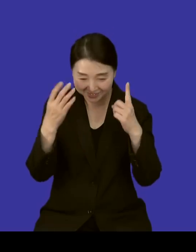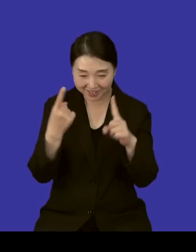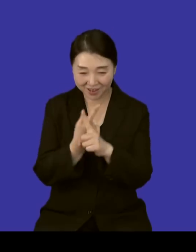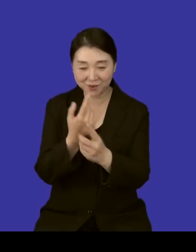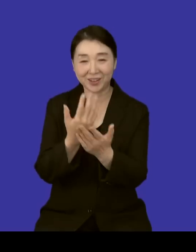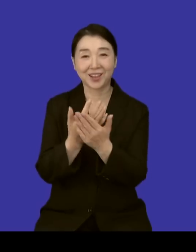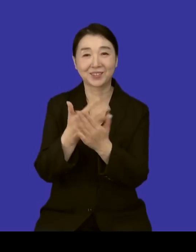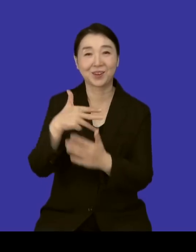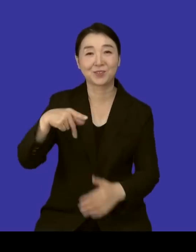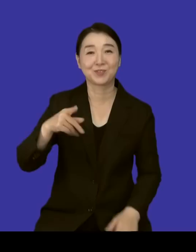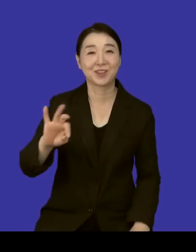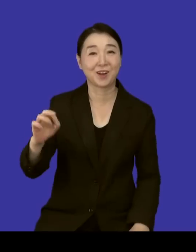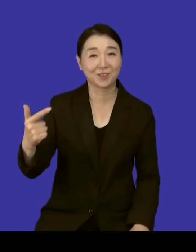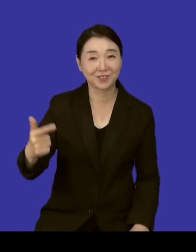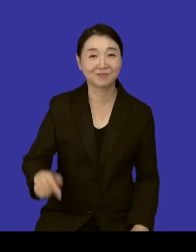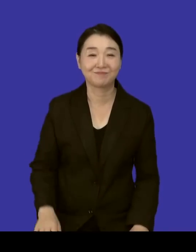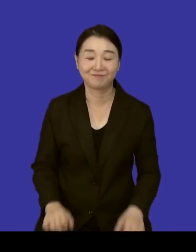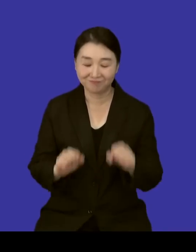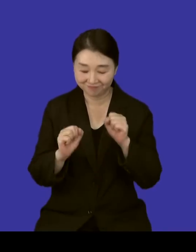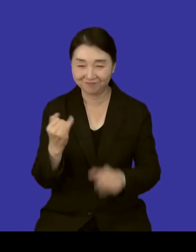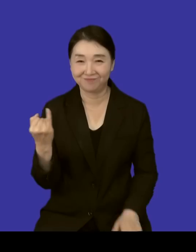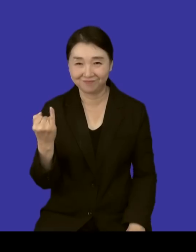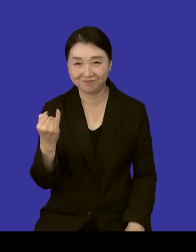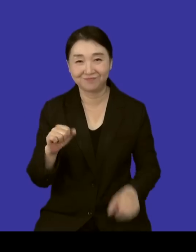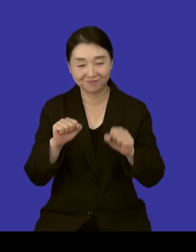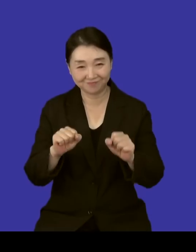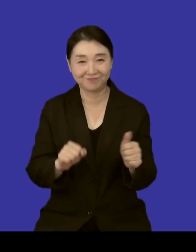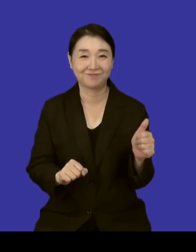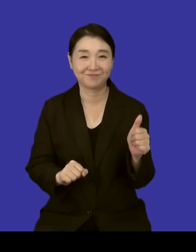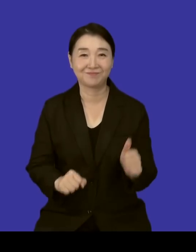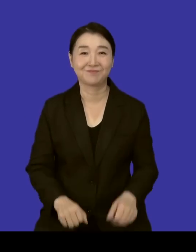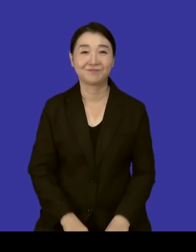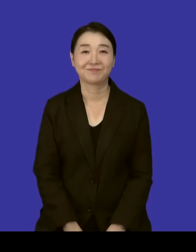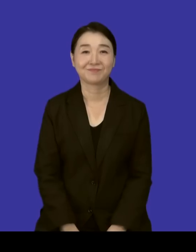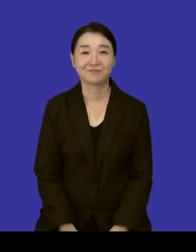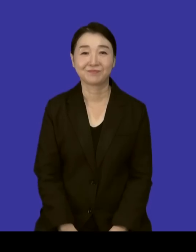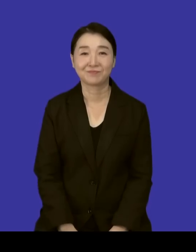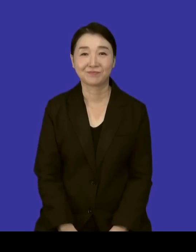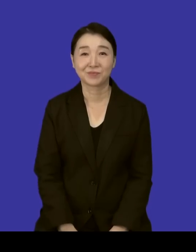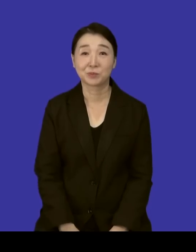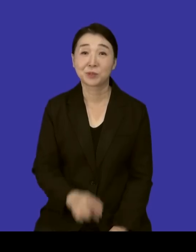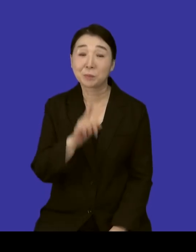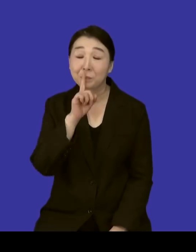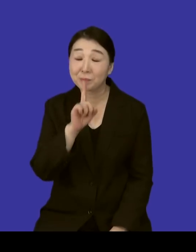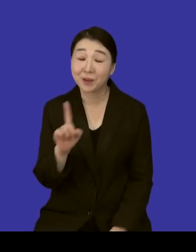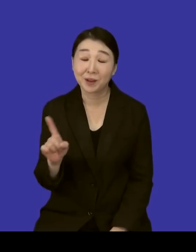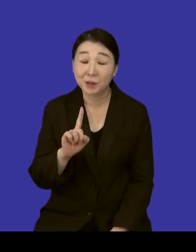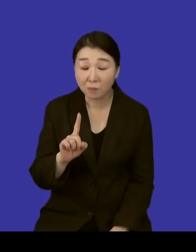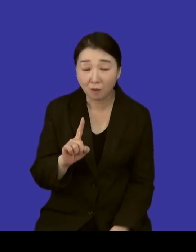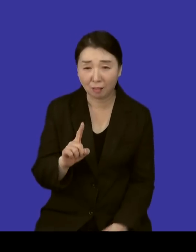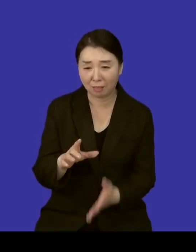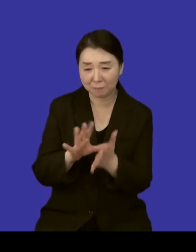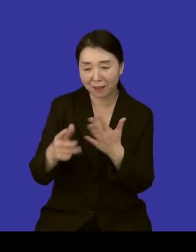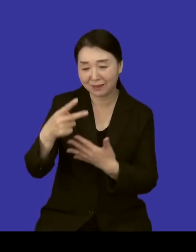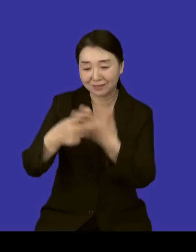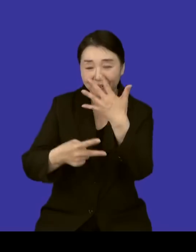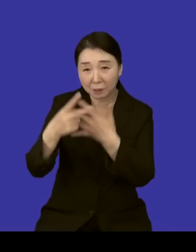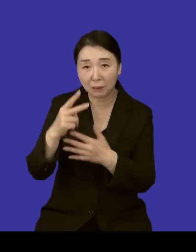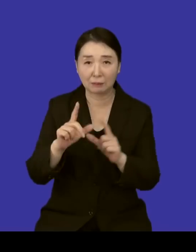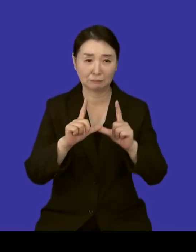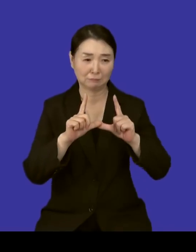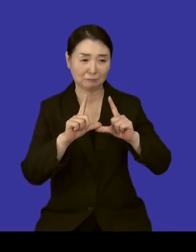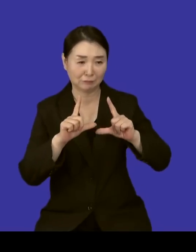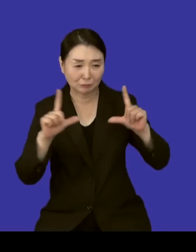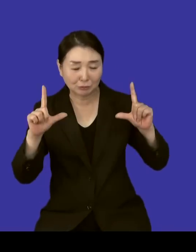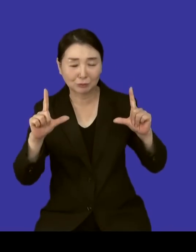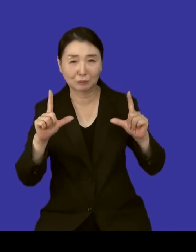안녕하세요. 새롭게 와서서 주영훈입니다. 안녕하세요, 연희엘입니다. 안녕하세요, 정광균입니다. 우리가 흔히들 막장 드라마 하면 주인공이 아프고